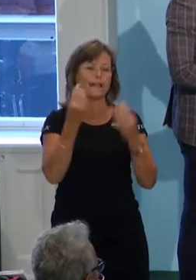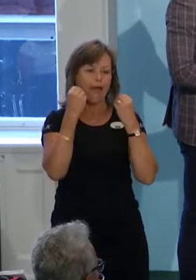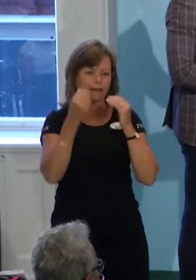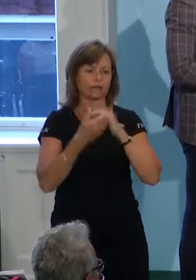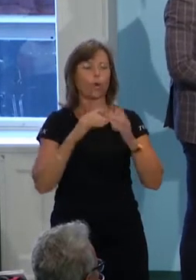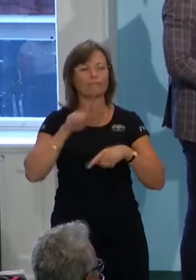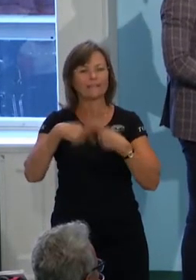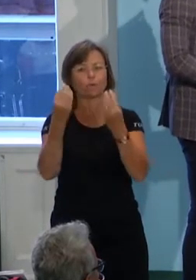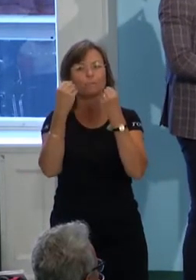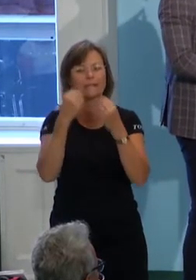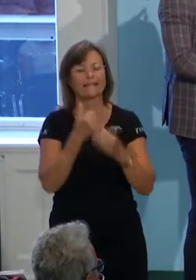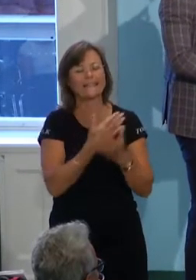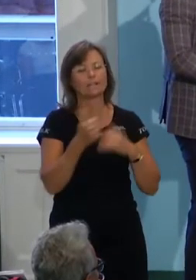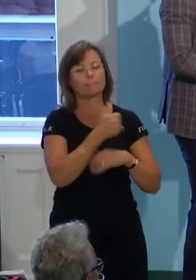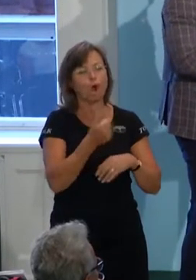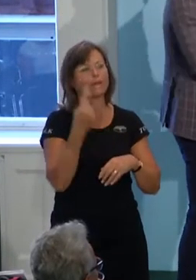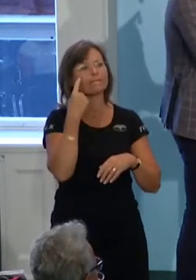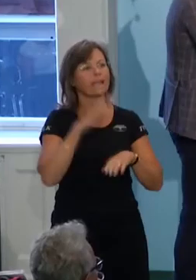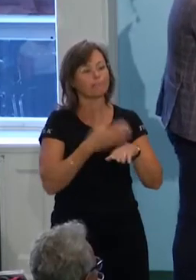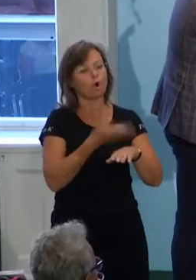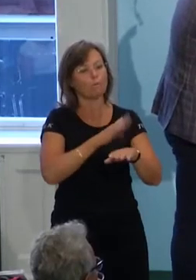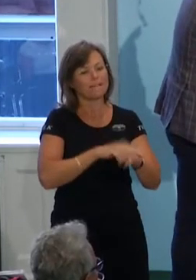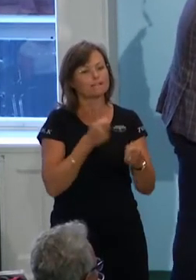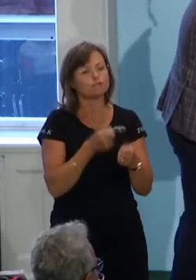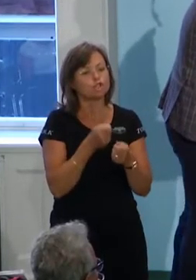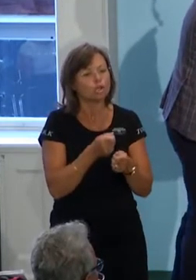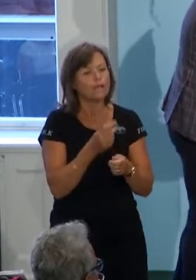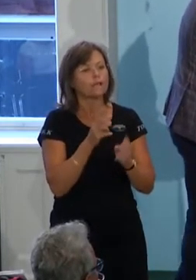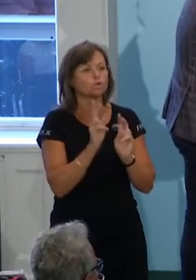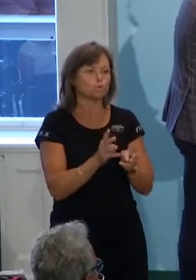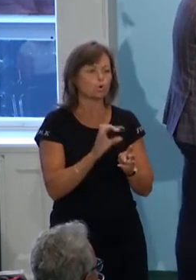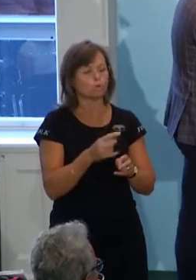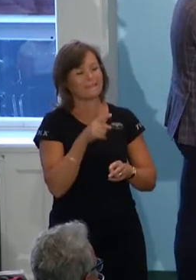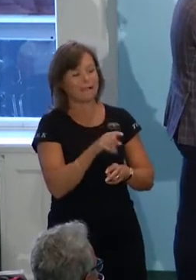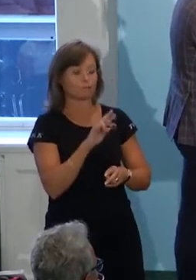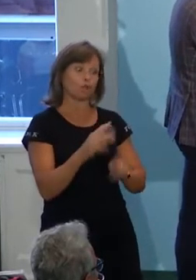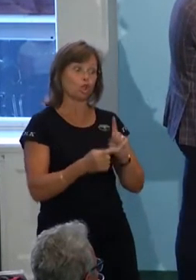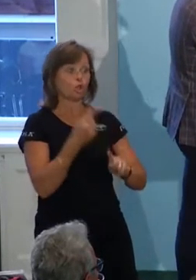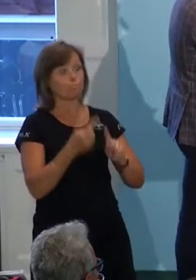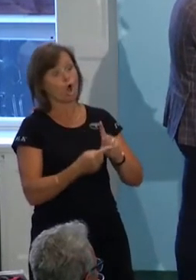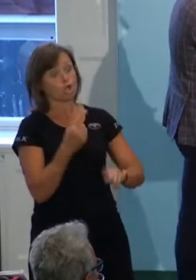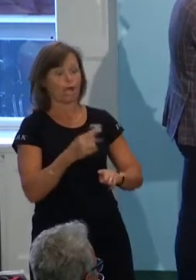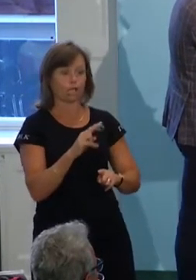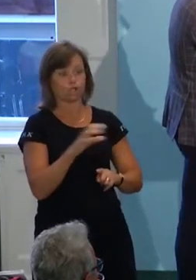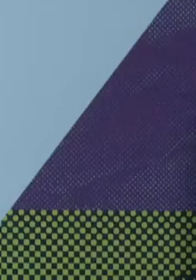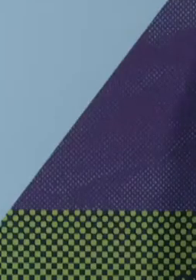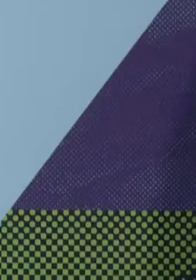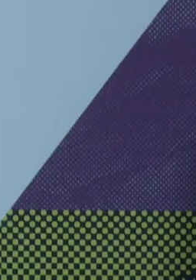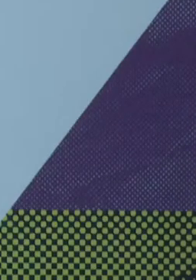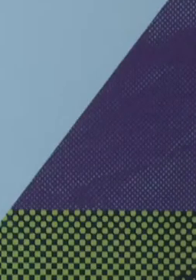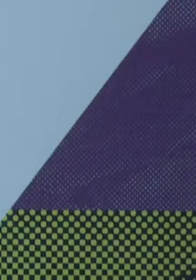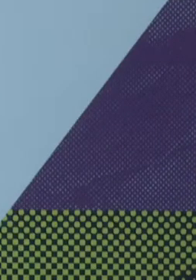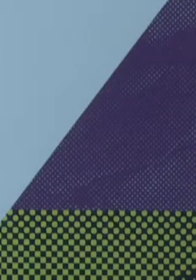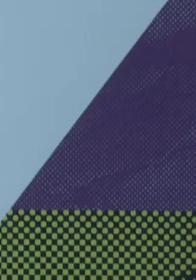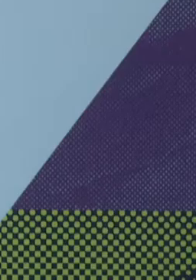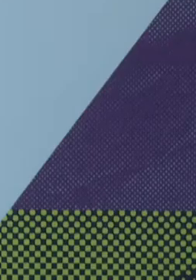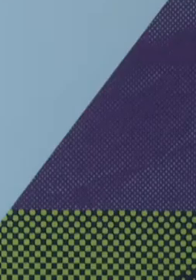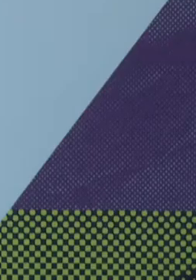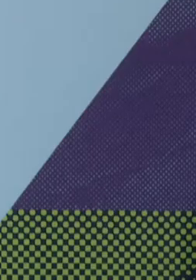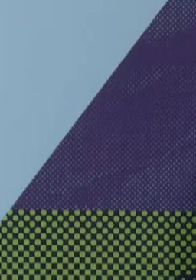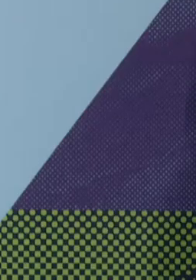att man ska inte bara tänka på kompetensförsörjningen i termer av den som är nybörjare, liksom precis lämnat gymnasiet eller